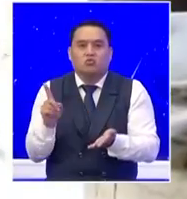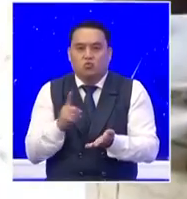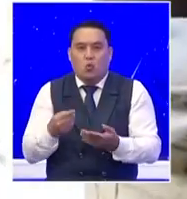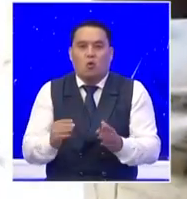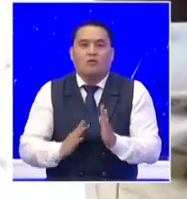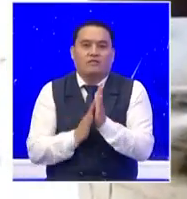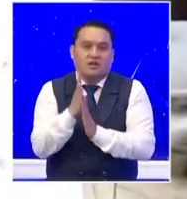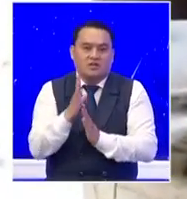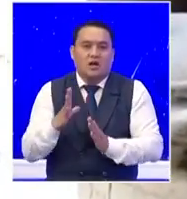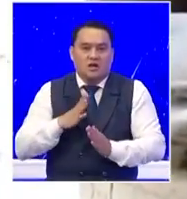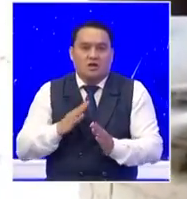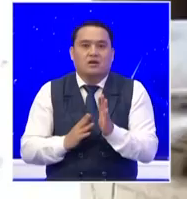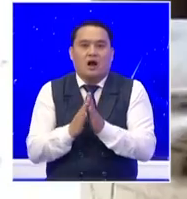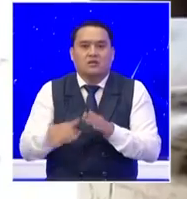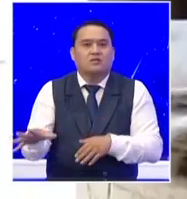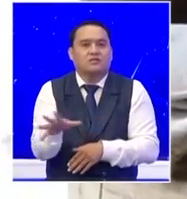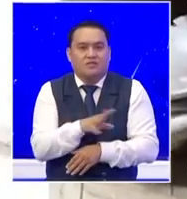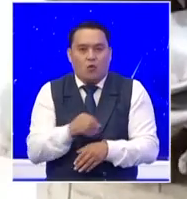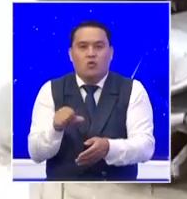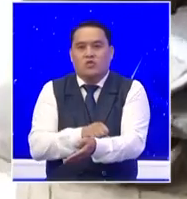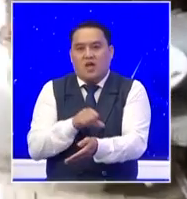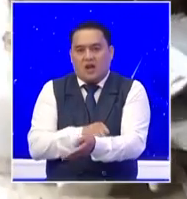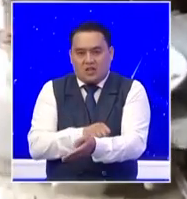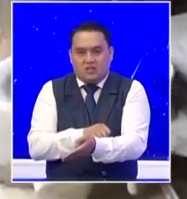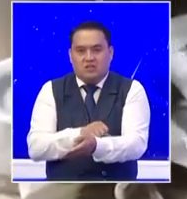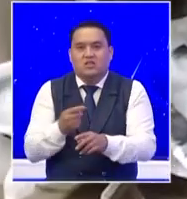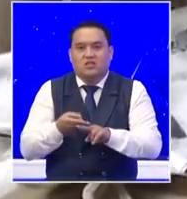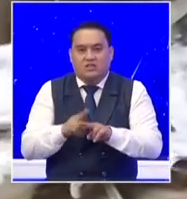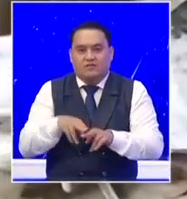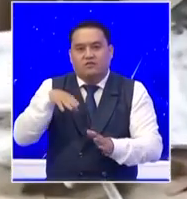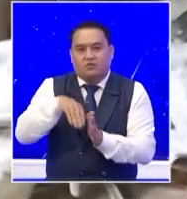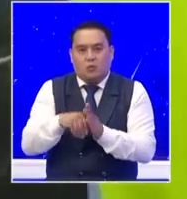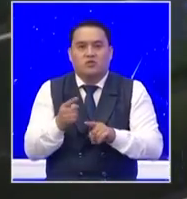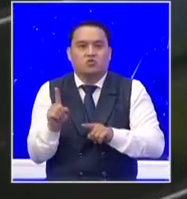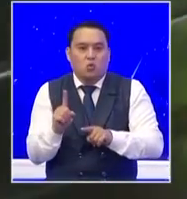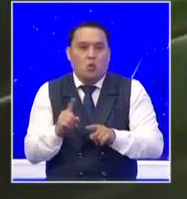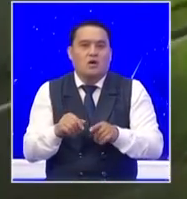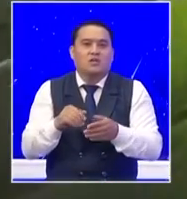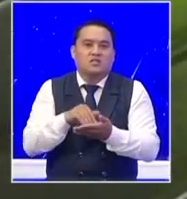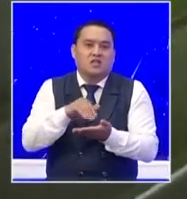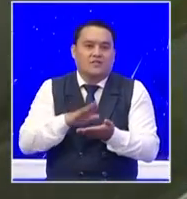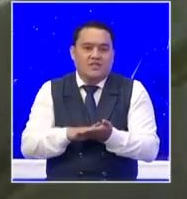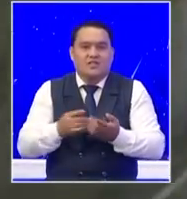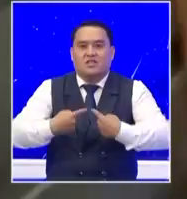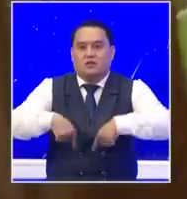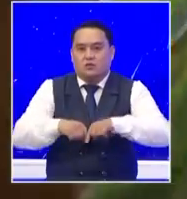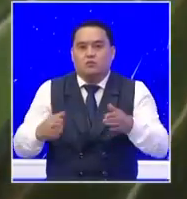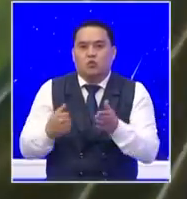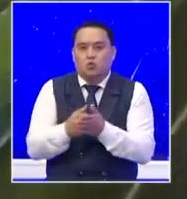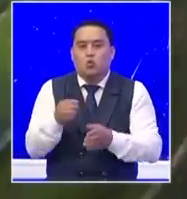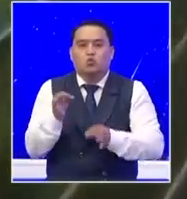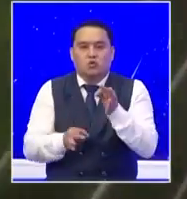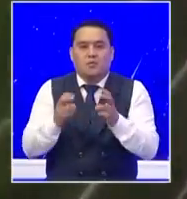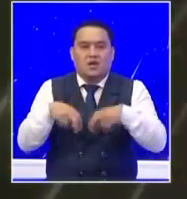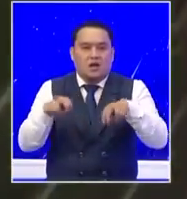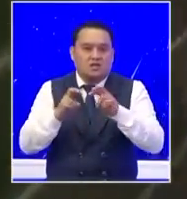изъятые растения и растительная масса относятся к наркосодержащим средствам. Данный факт зарегистрирован в едином реестре